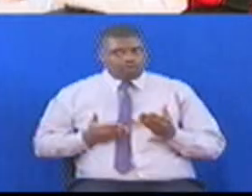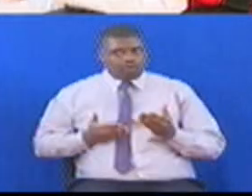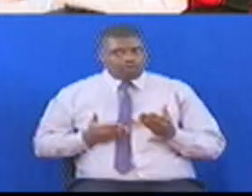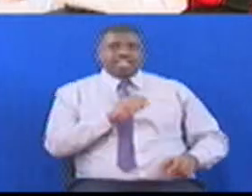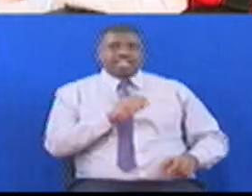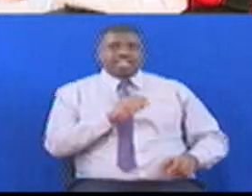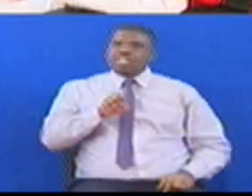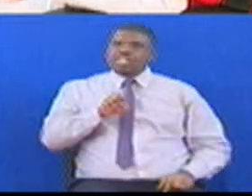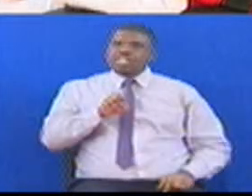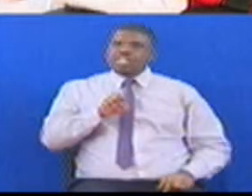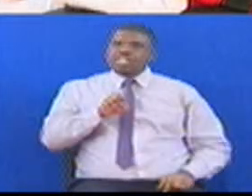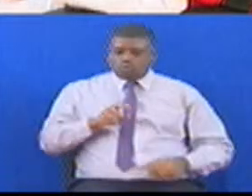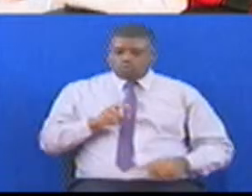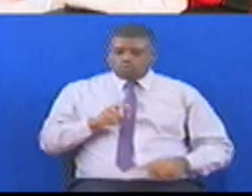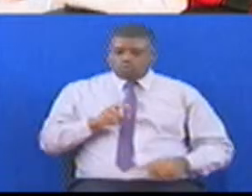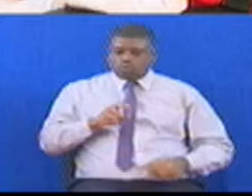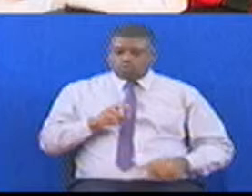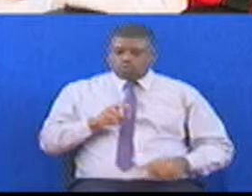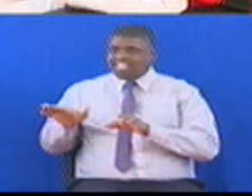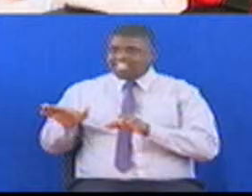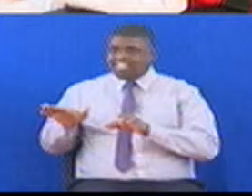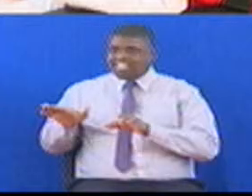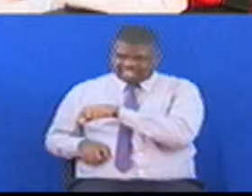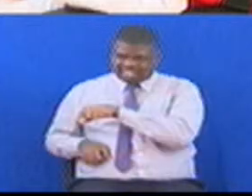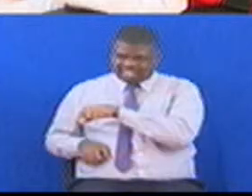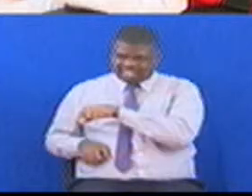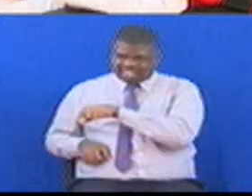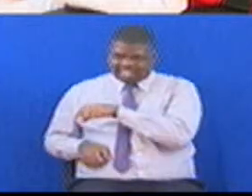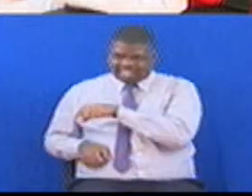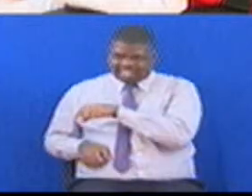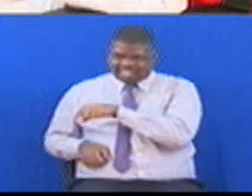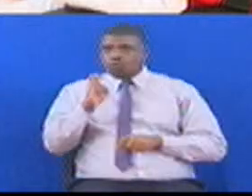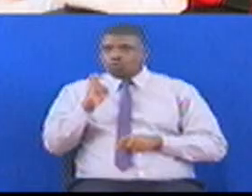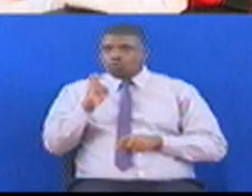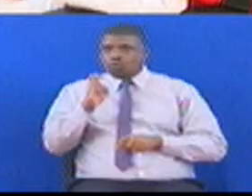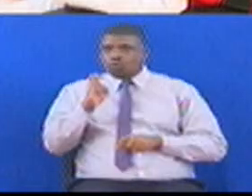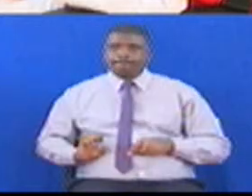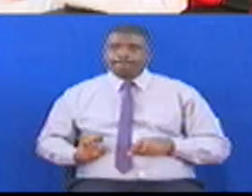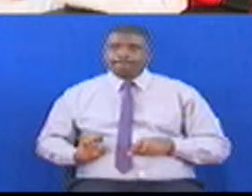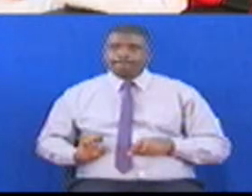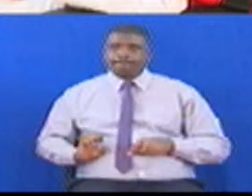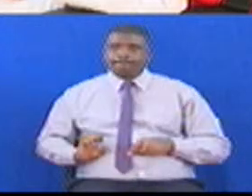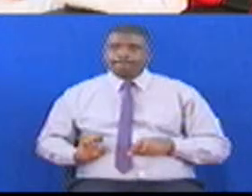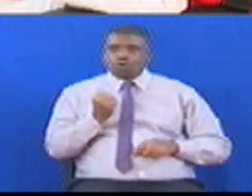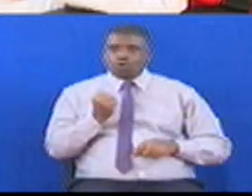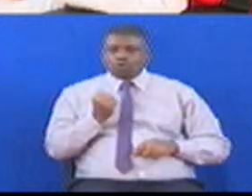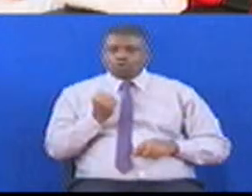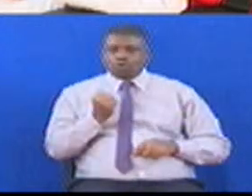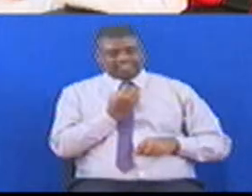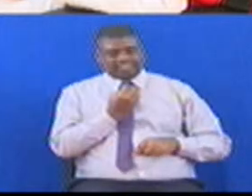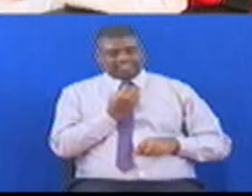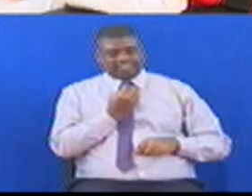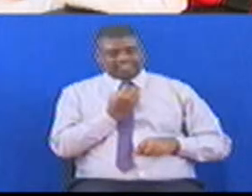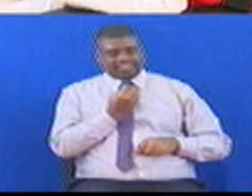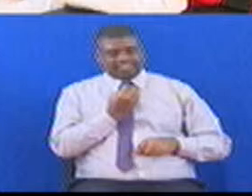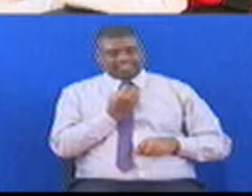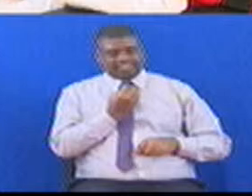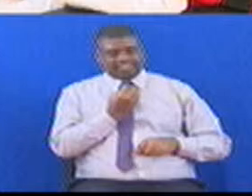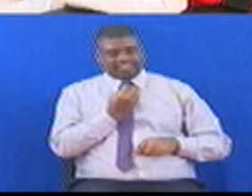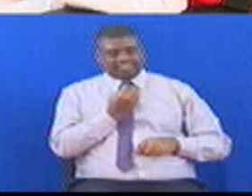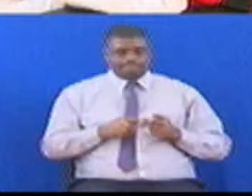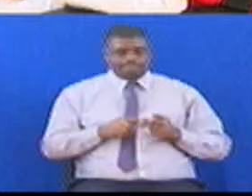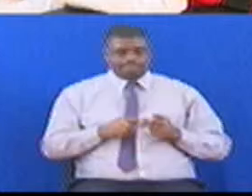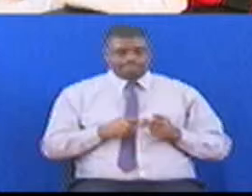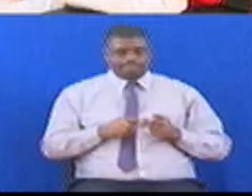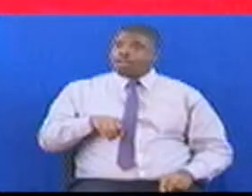EU COVID-19 response package euro milioni 27 sawa na shilingi bilioni 70.2, na